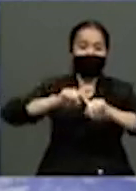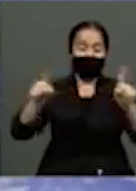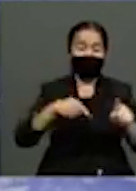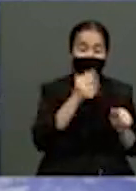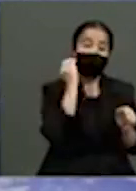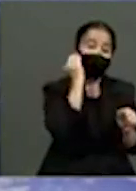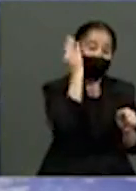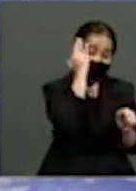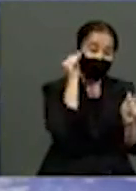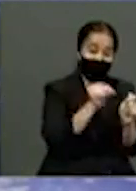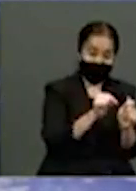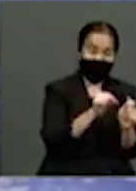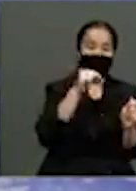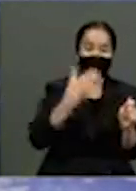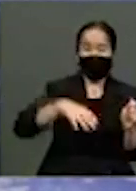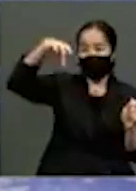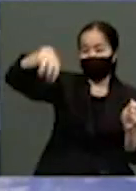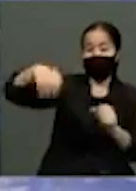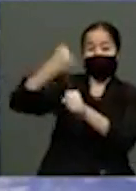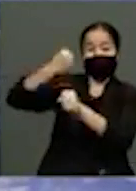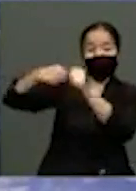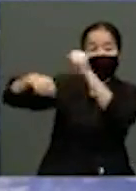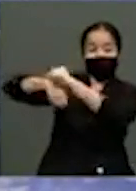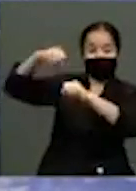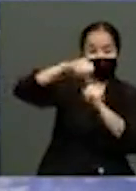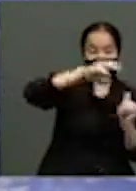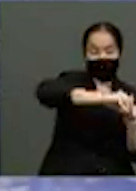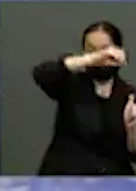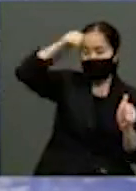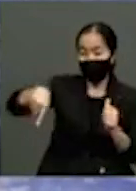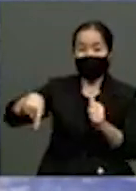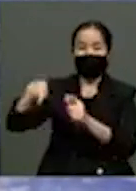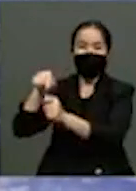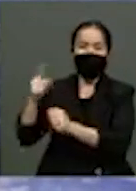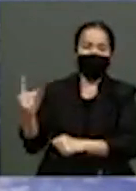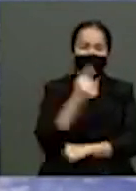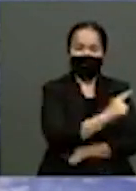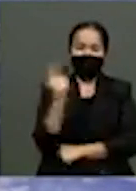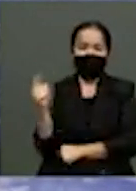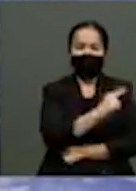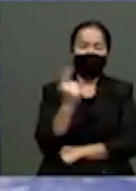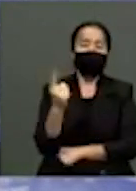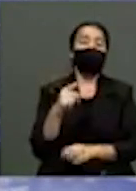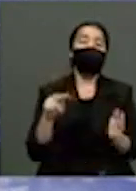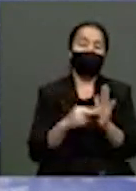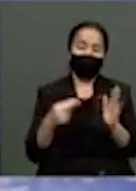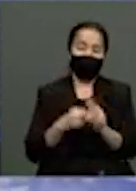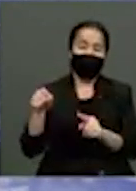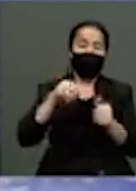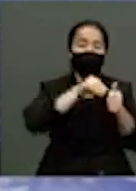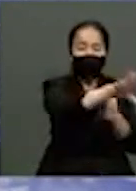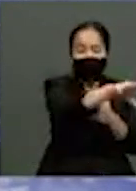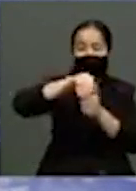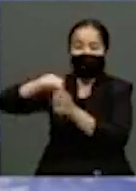แต่ใช้พื้นที่ในการพักอยู่ที่หนึ่งนะครับเพราะฉะนั้นการเคลื่อนย้ายตรงนี้แหละครับที่ทำให้เกิดการกระจายของ